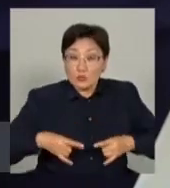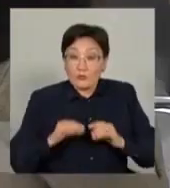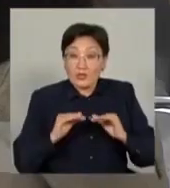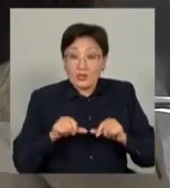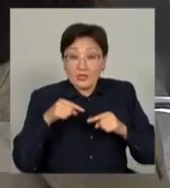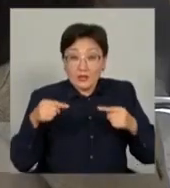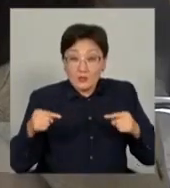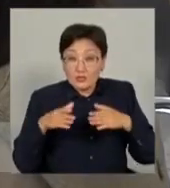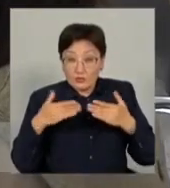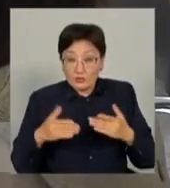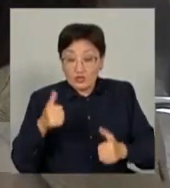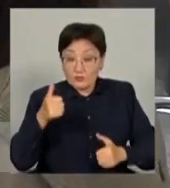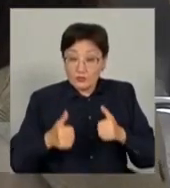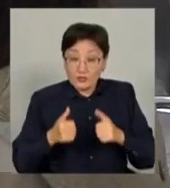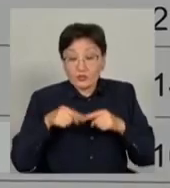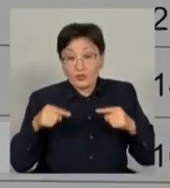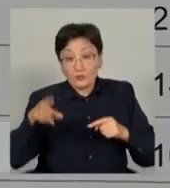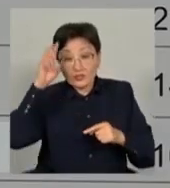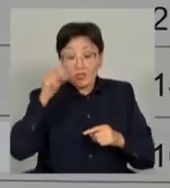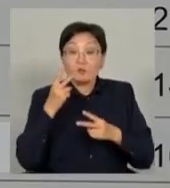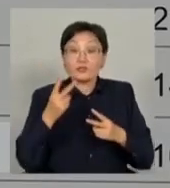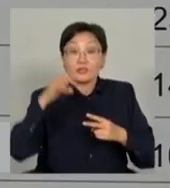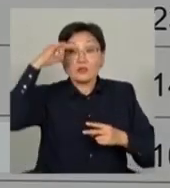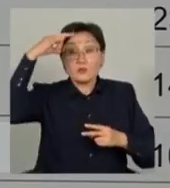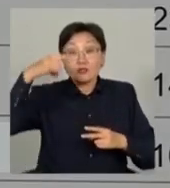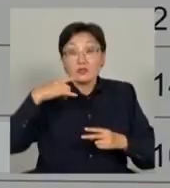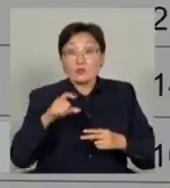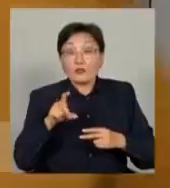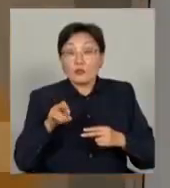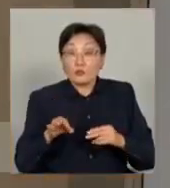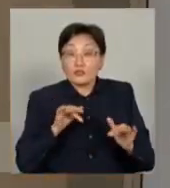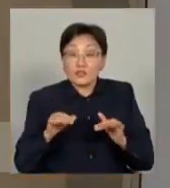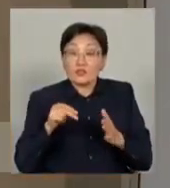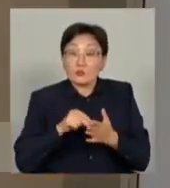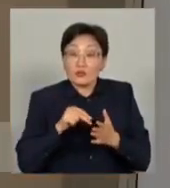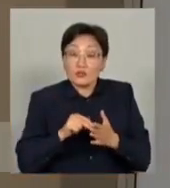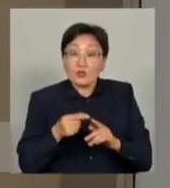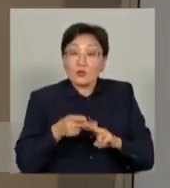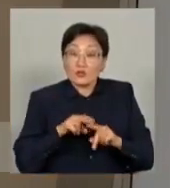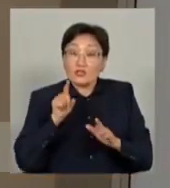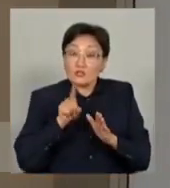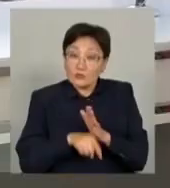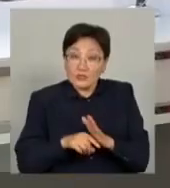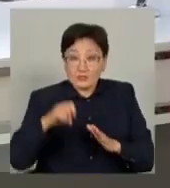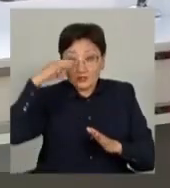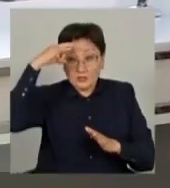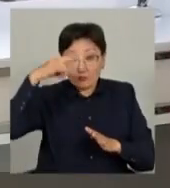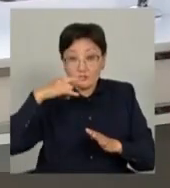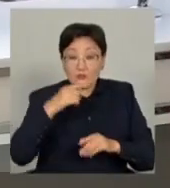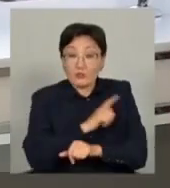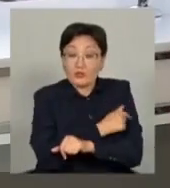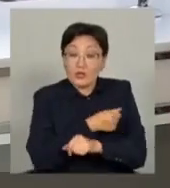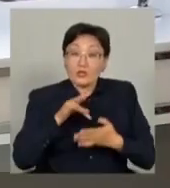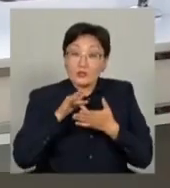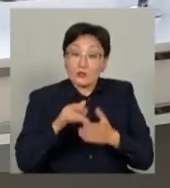өте дәлелденді. Салыстырмалы түрде өзге елдерге қарағанда Қазақстанда эко әдісінің бағасы жағынан қолжетімділігі елімізде медицина